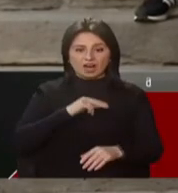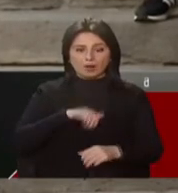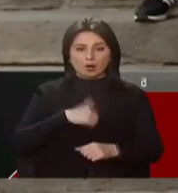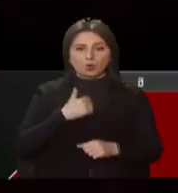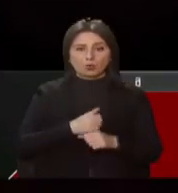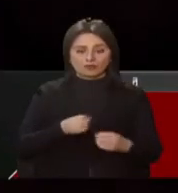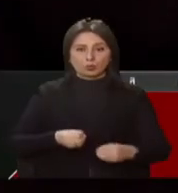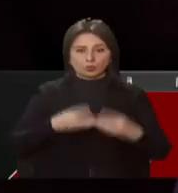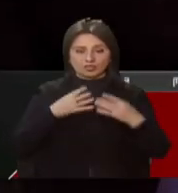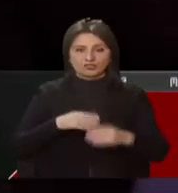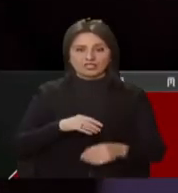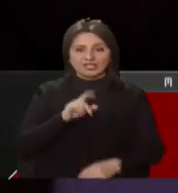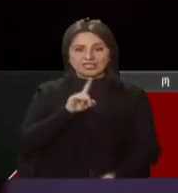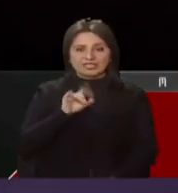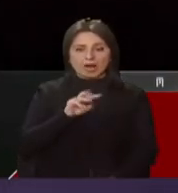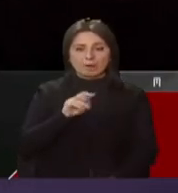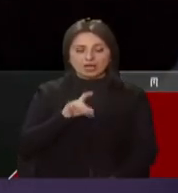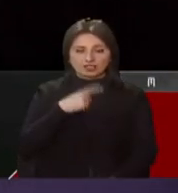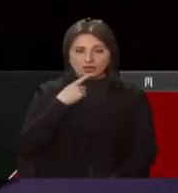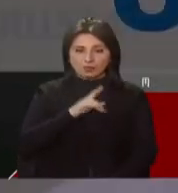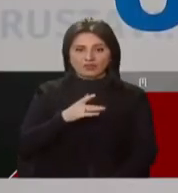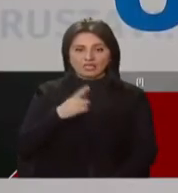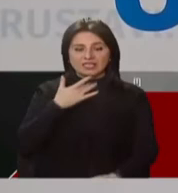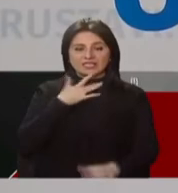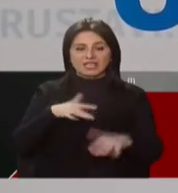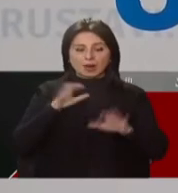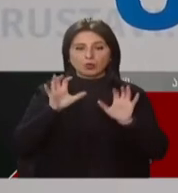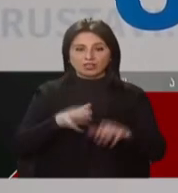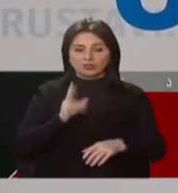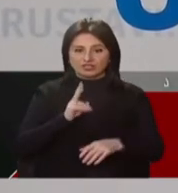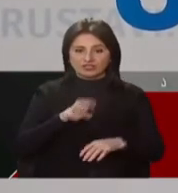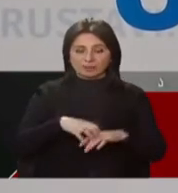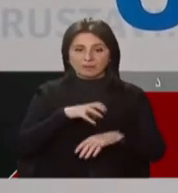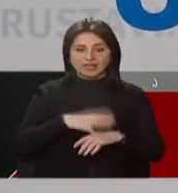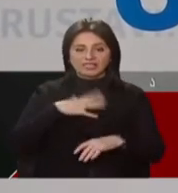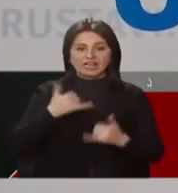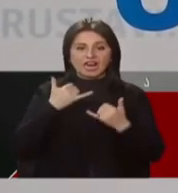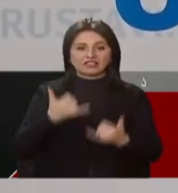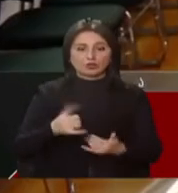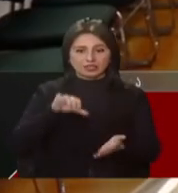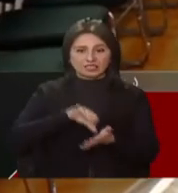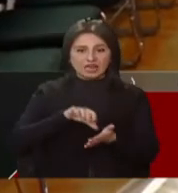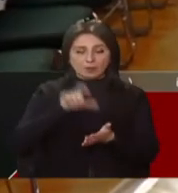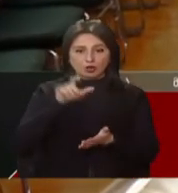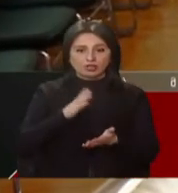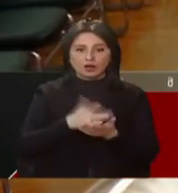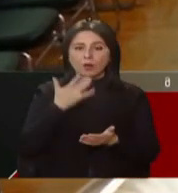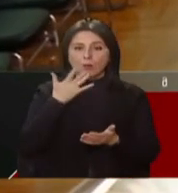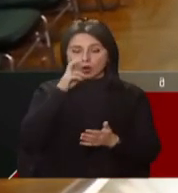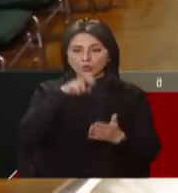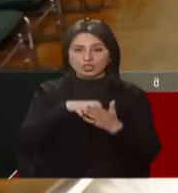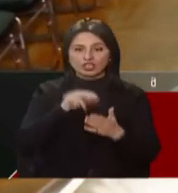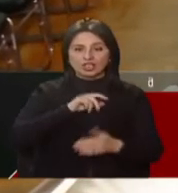უფროსიც უპირისპირდება. Არჩილ ძამაშვილის ინფორმაციით, საკრებულოს თავმჯდომარეს, რომელიც პარტია საქართველოსთვის წარმომადგენელია, პოლიტიკური